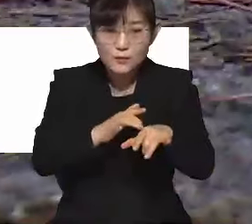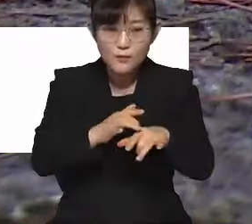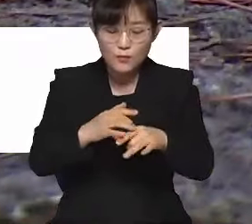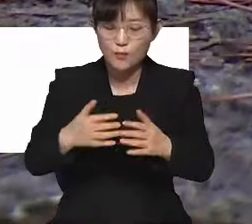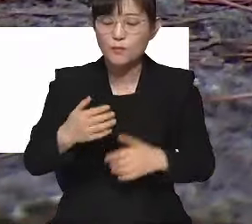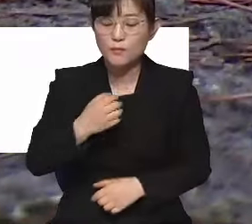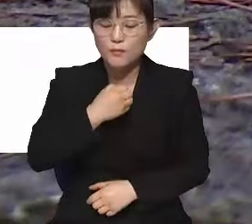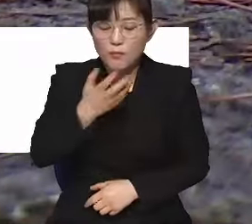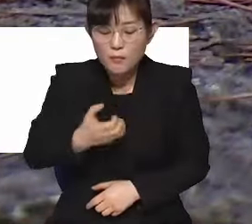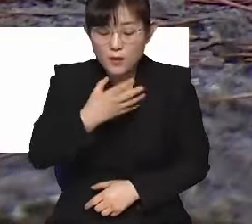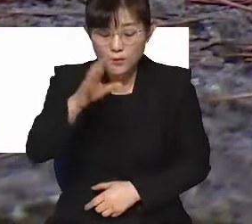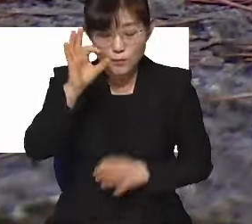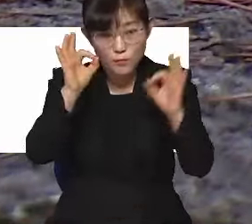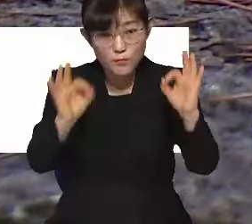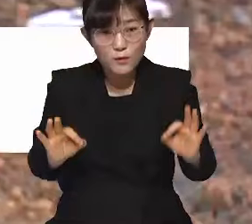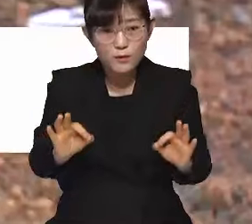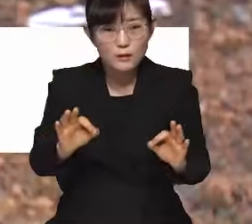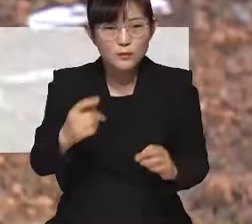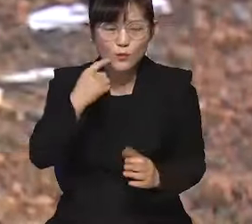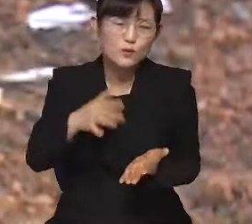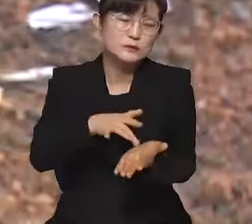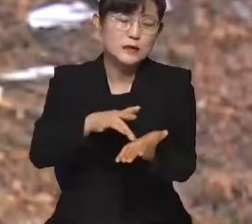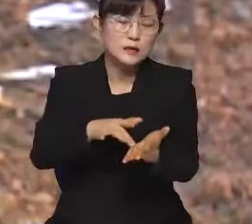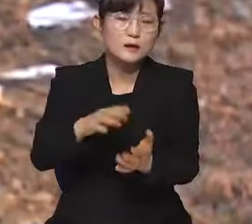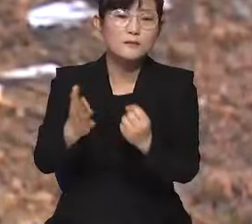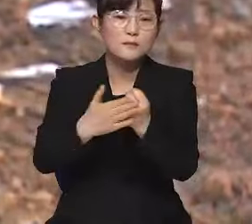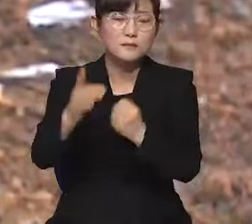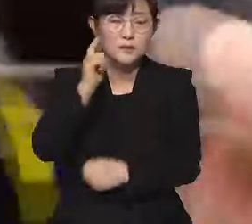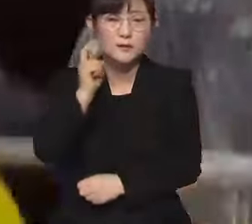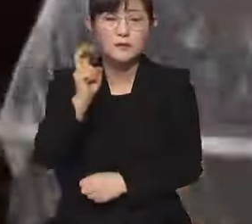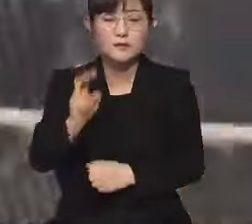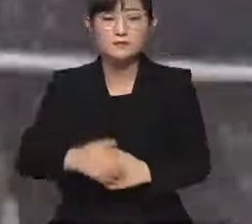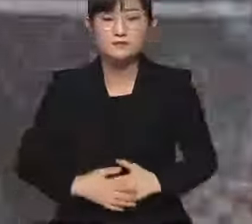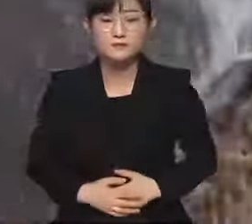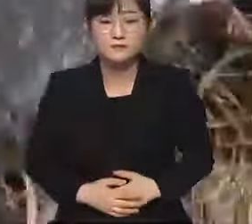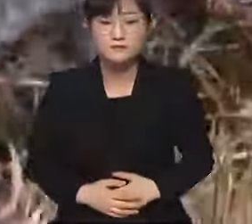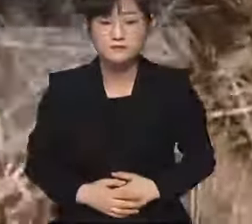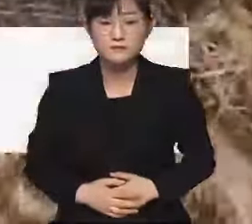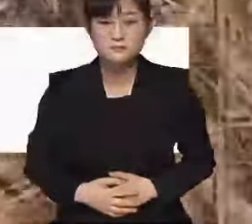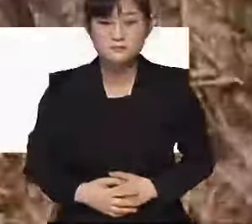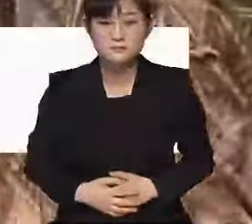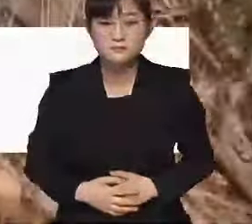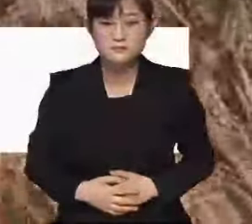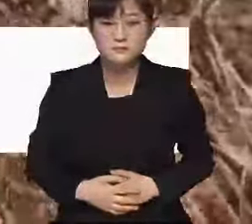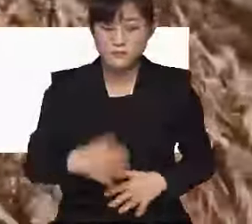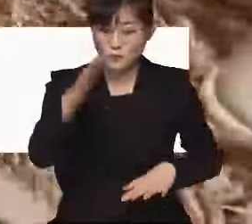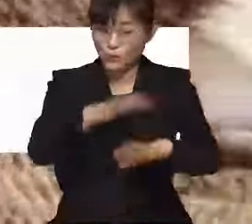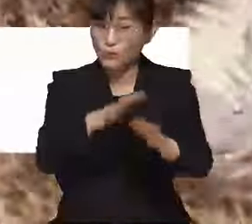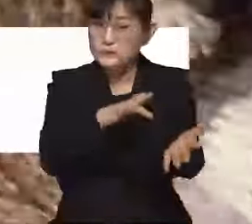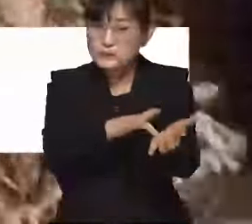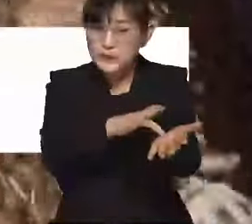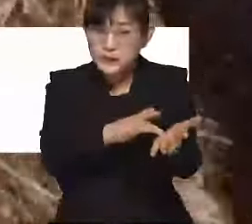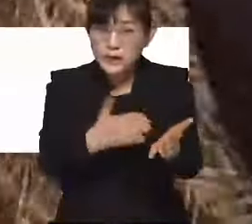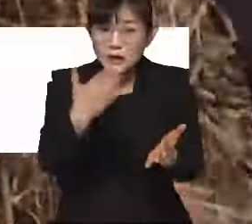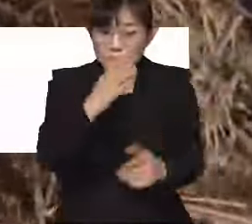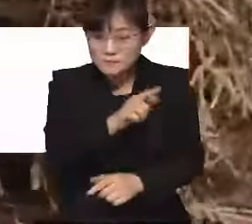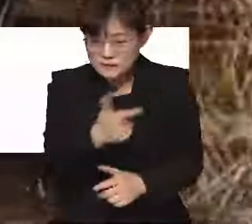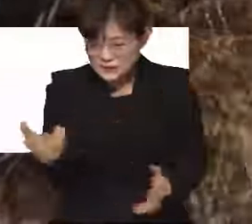정황을 보면 누군가 독극물을 넣었을 개연성이 있다는 겁니다. 택배자들이 거기다가 농약이나 이런 약